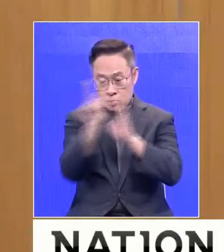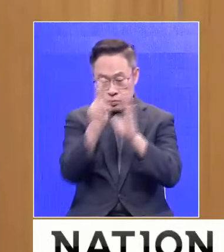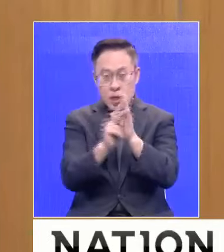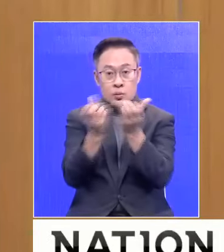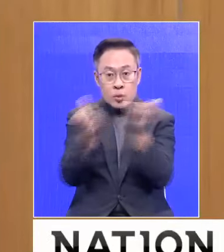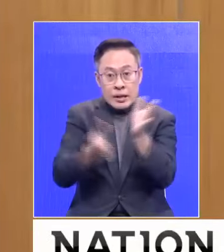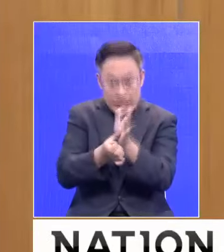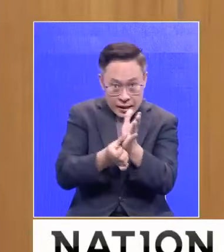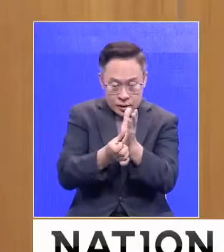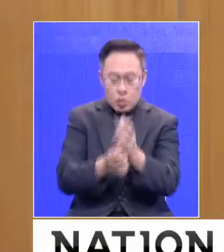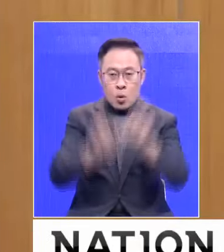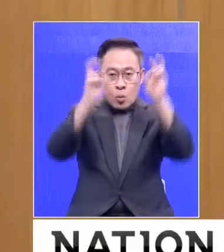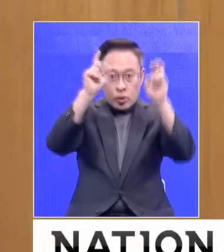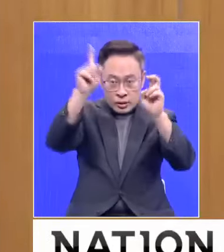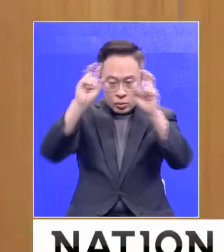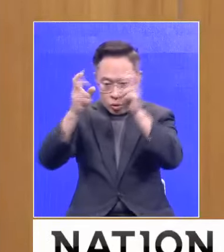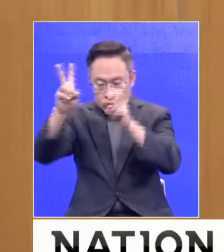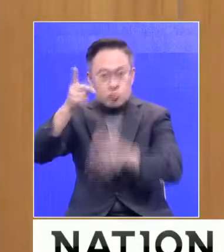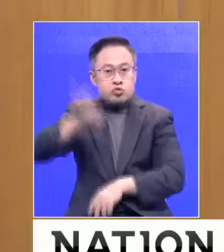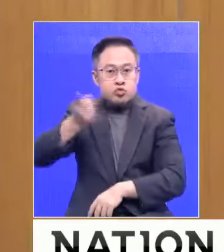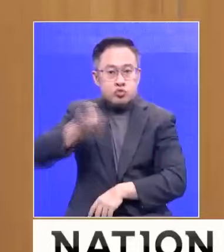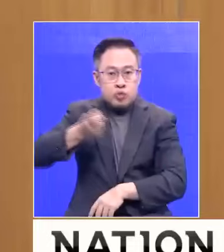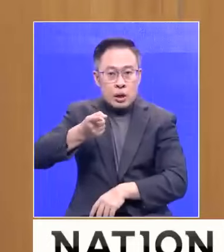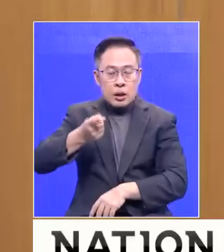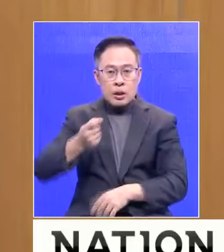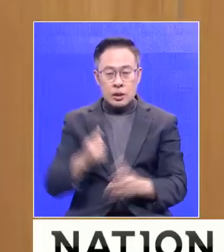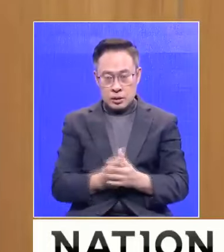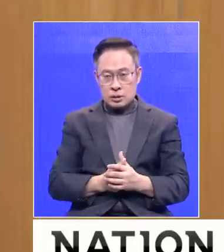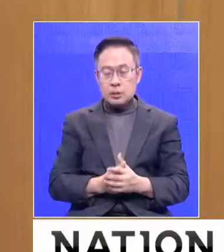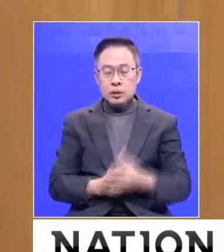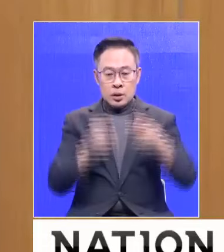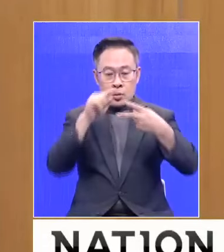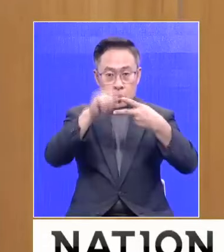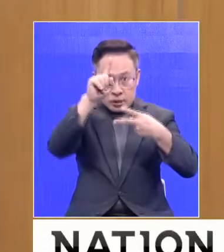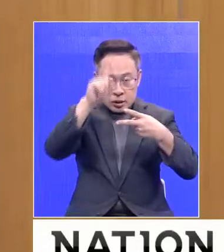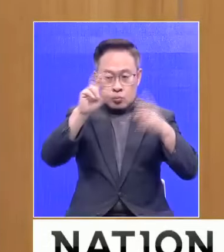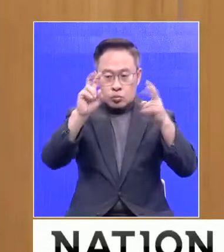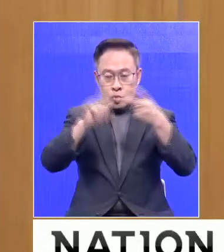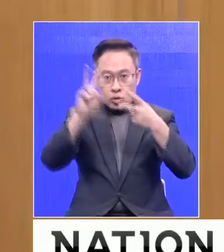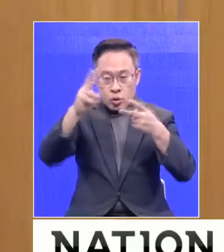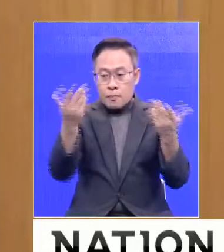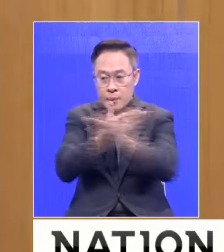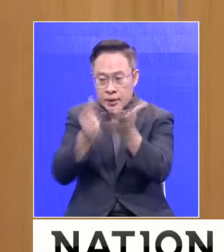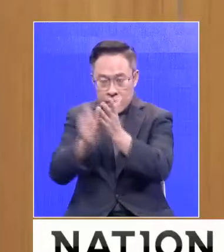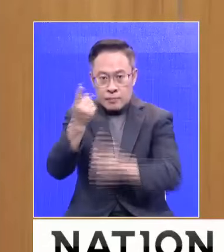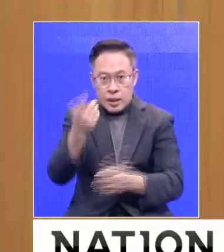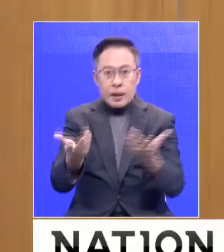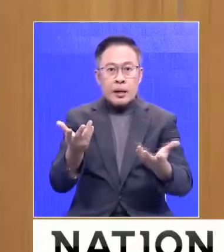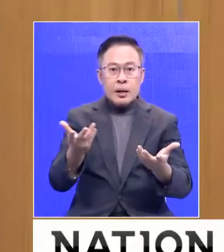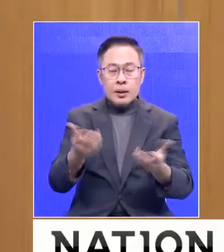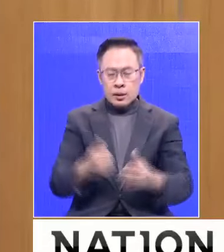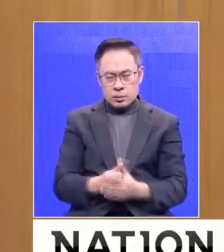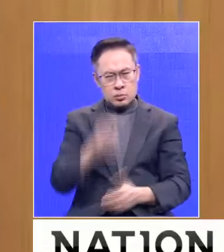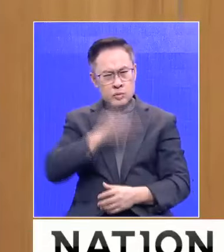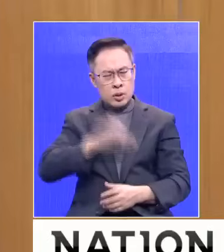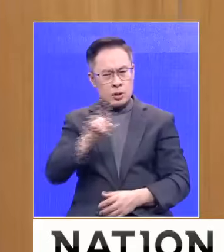เร็จคุณไอติมอ้าง3เหตุผล1ก็คือว่าคำถามประชามติที่คณะรัฐมนตรีมีการเสนอเป็